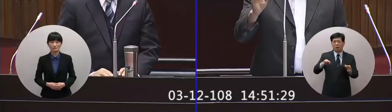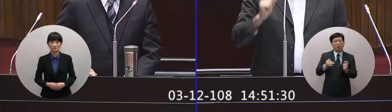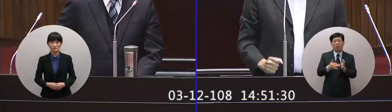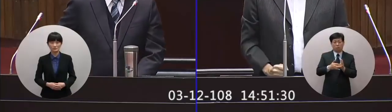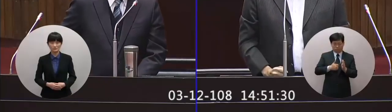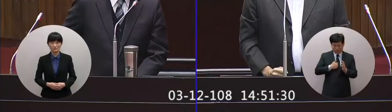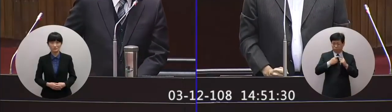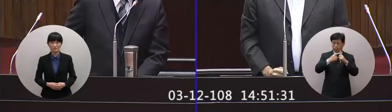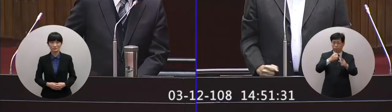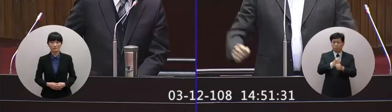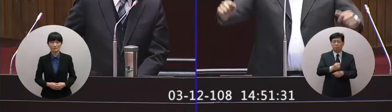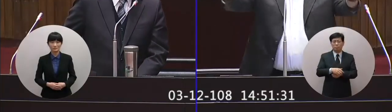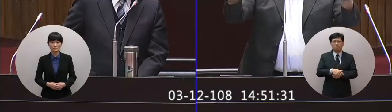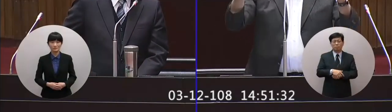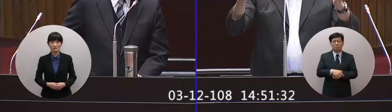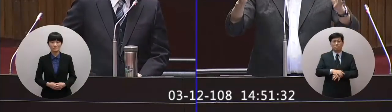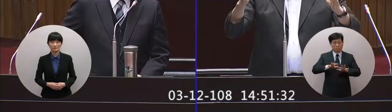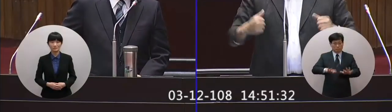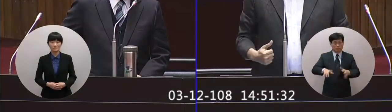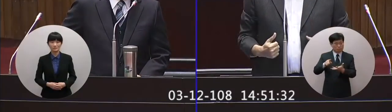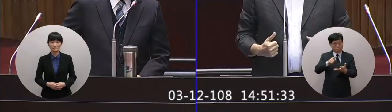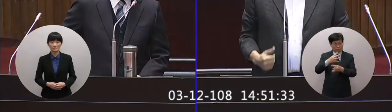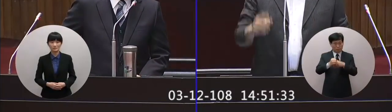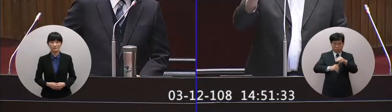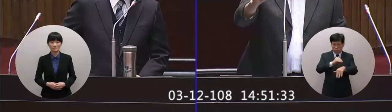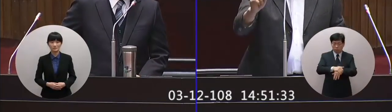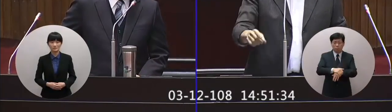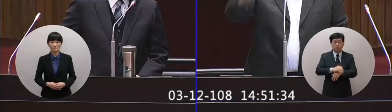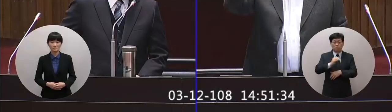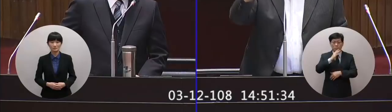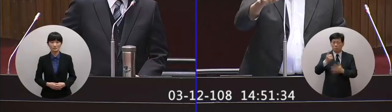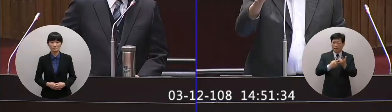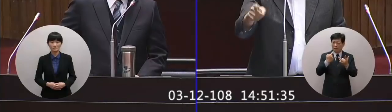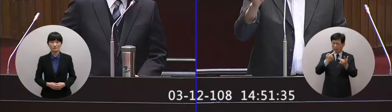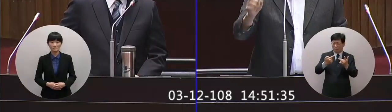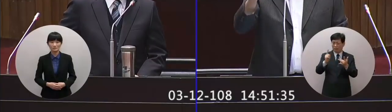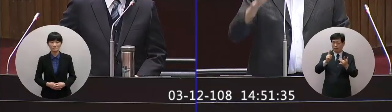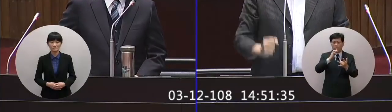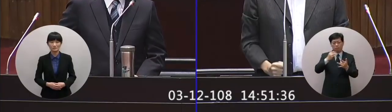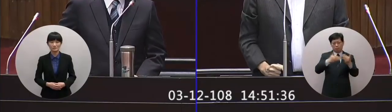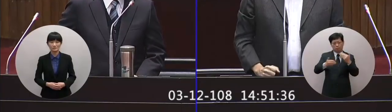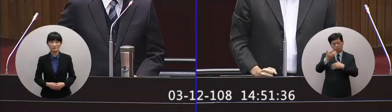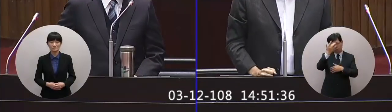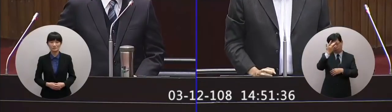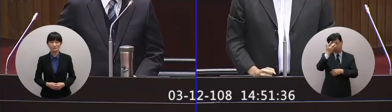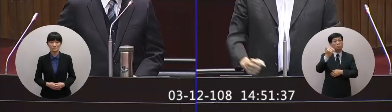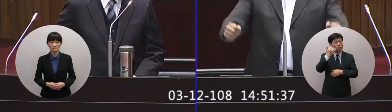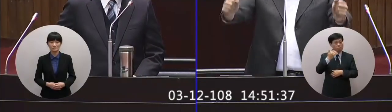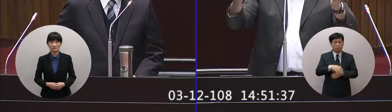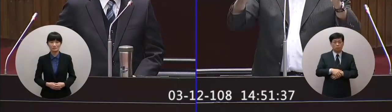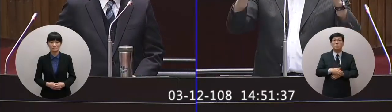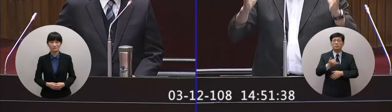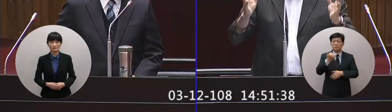是实际要去做。所以为这边的电费成功，但是为了缺点，就是交通不便利。如果说